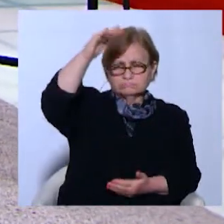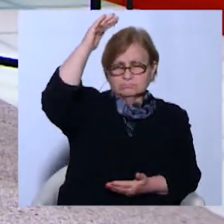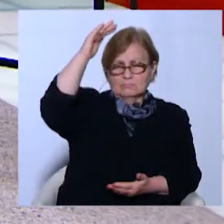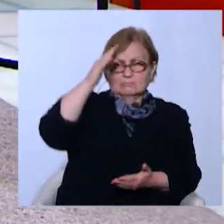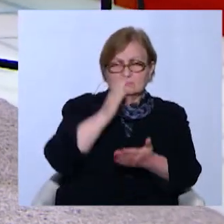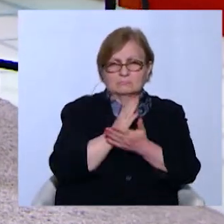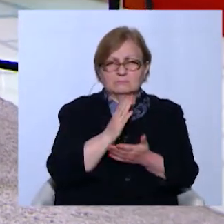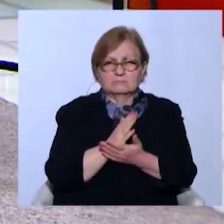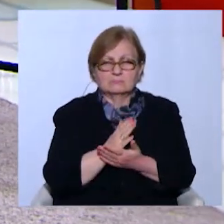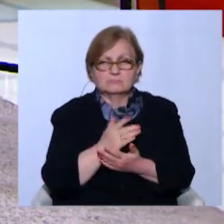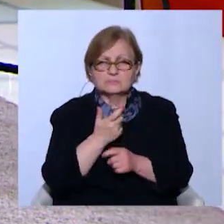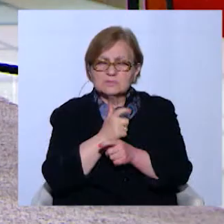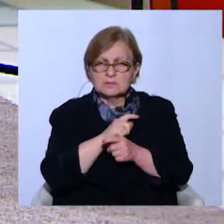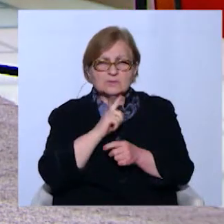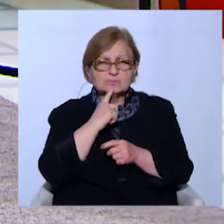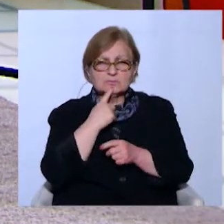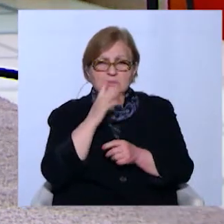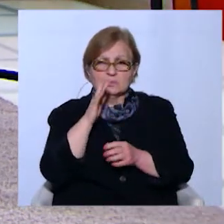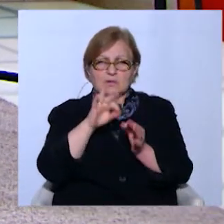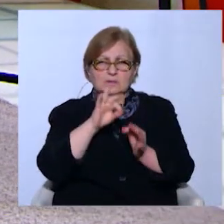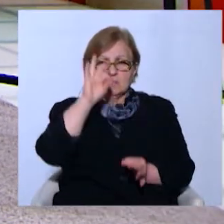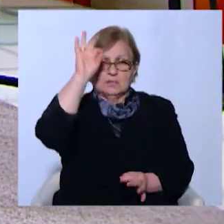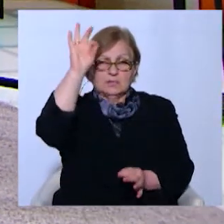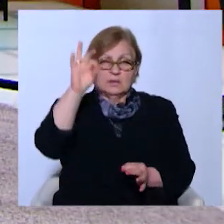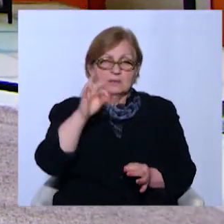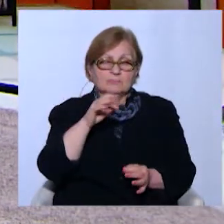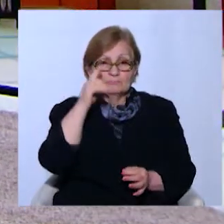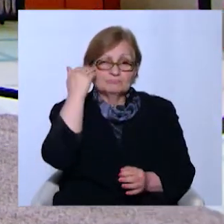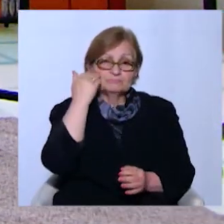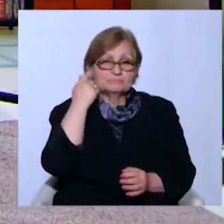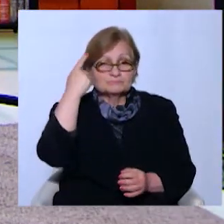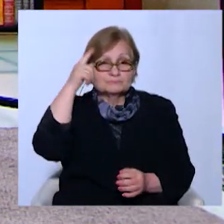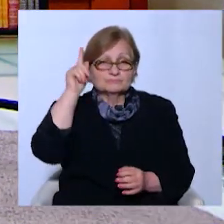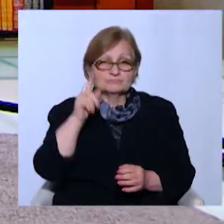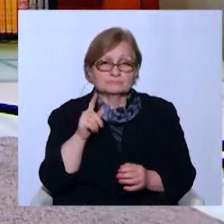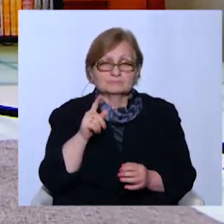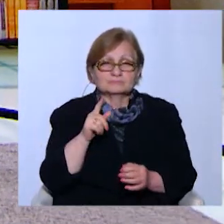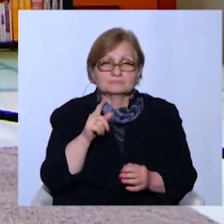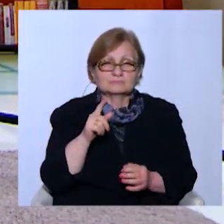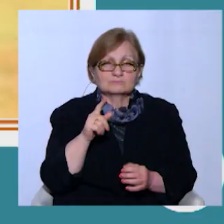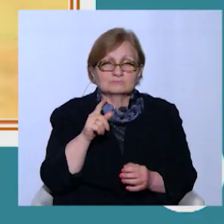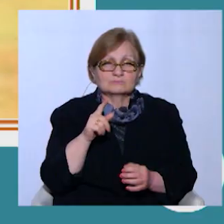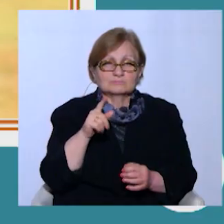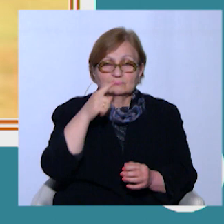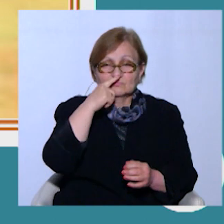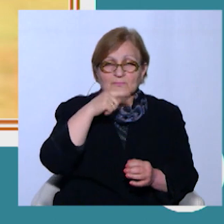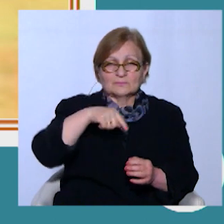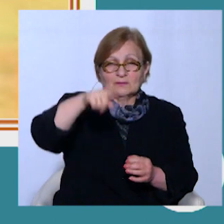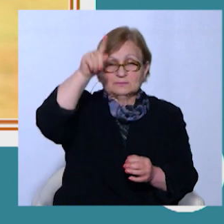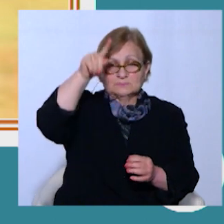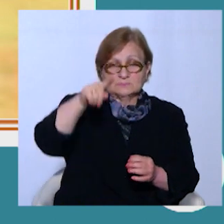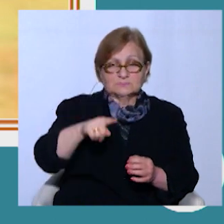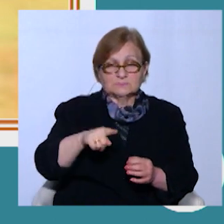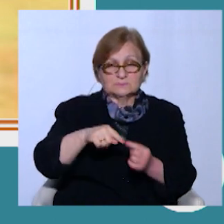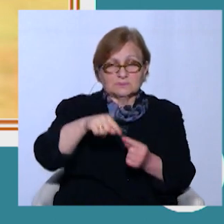არის და გართულდა მისი გაზომვა. ამიტომ ეგვიპტელებმა მოიფიქრეს ესეთი რამე. ნახეთ, შუაში სიმაღლე ხო აქვს პირამიდას, ან